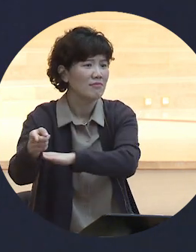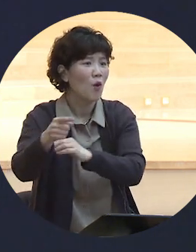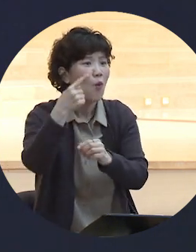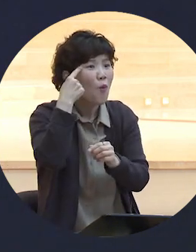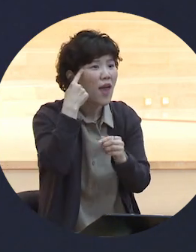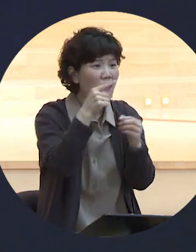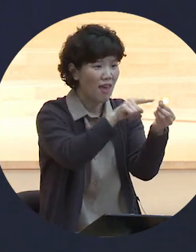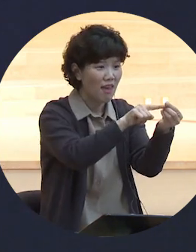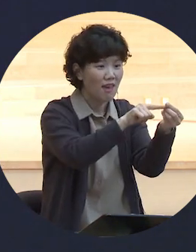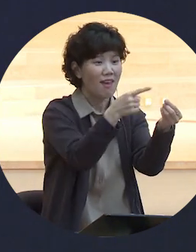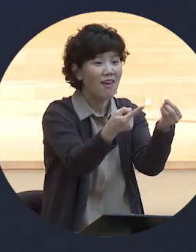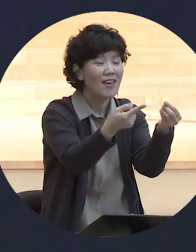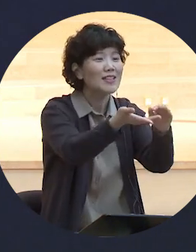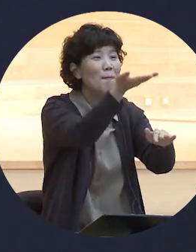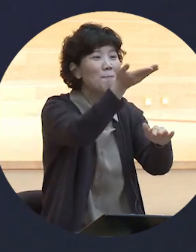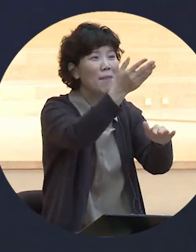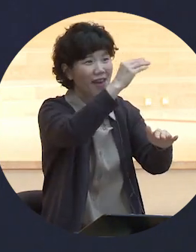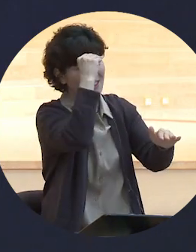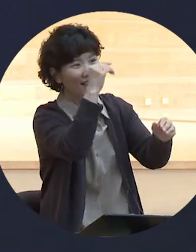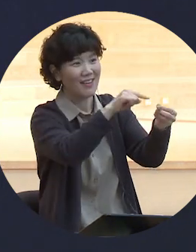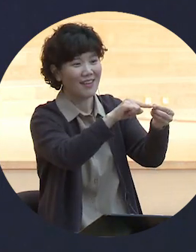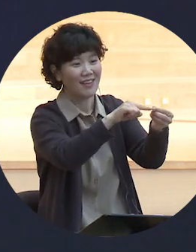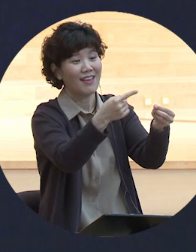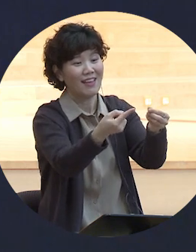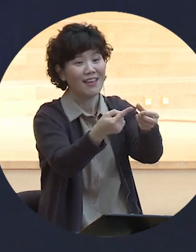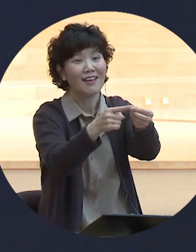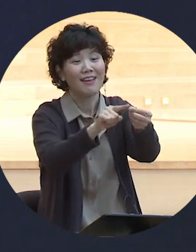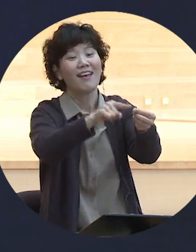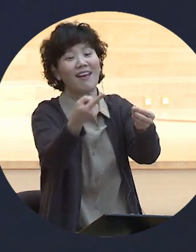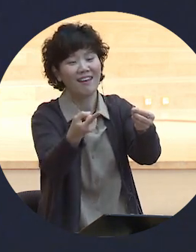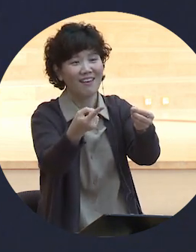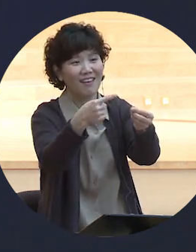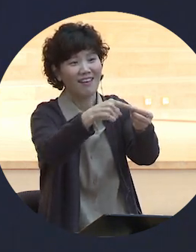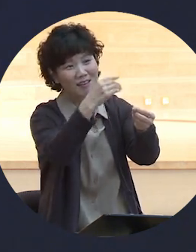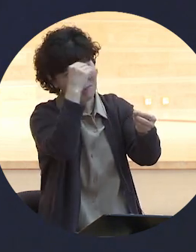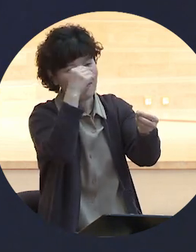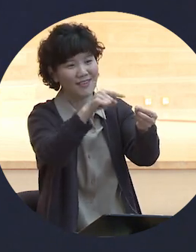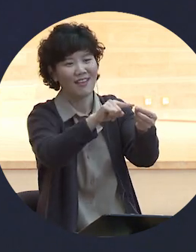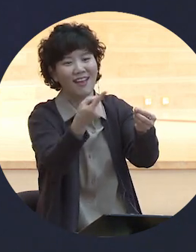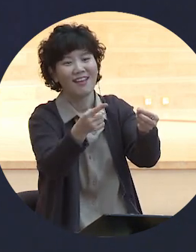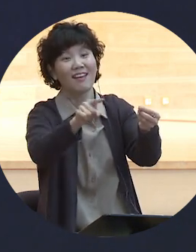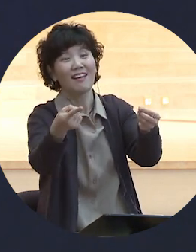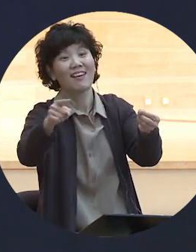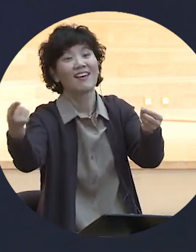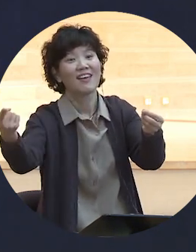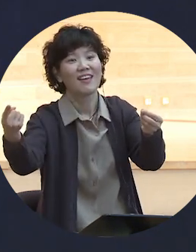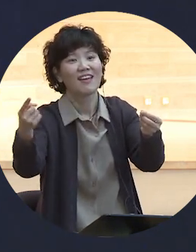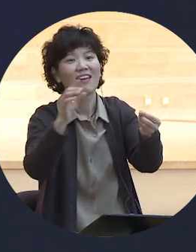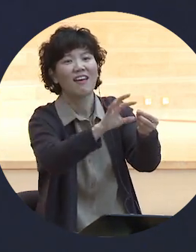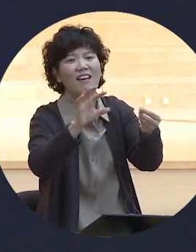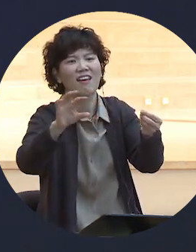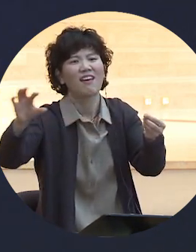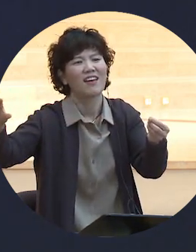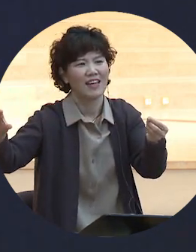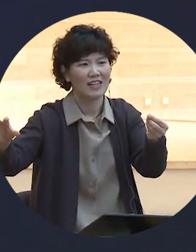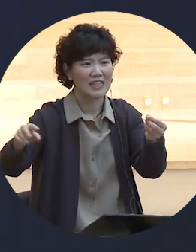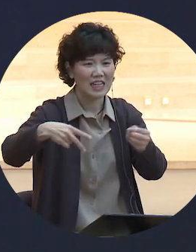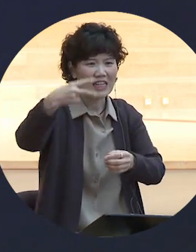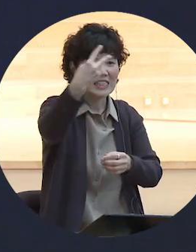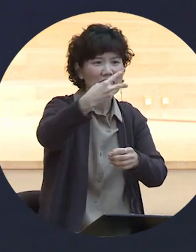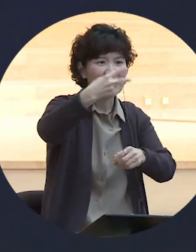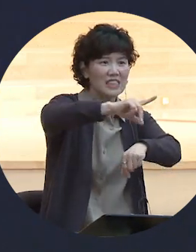후대는 선대를 본받아서, 그 다음 또 후대는 또 선배를, 또 이렇게. 그래서 2000년의